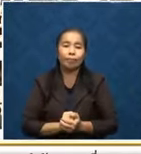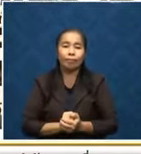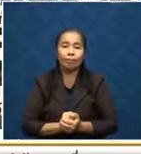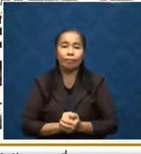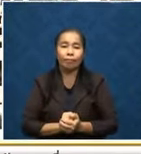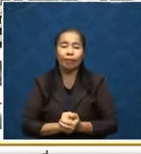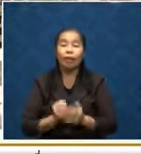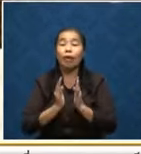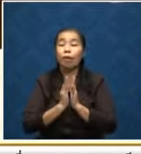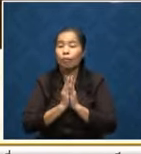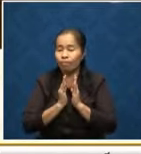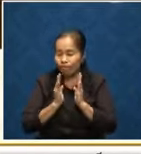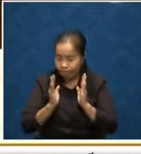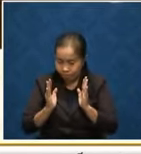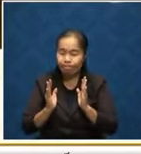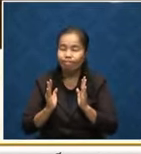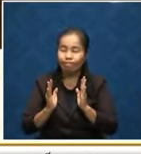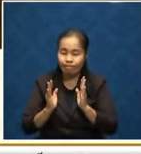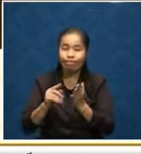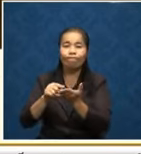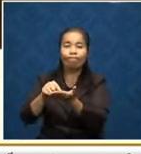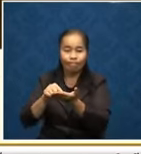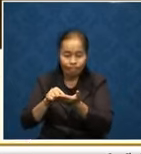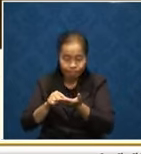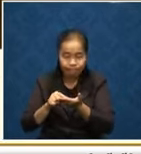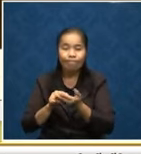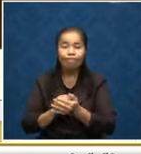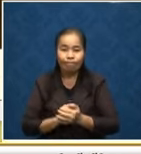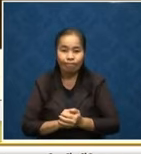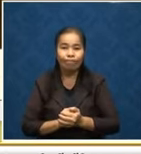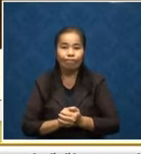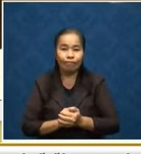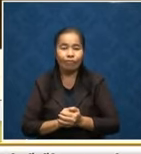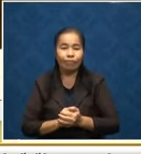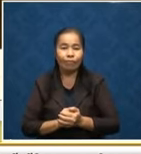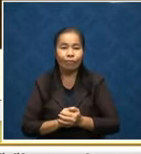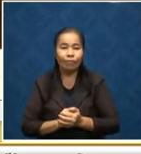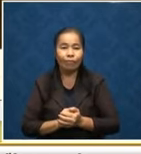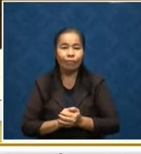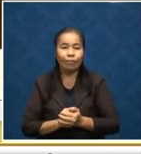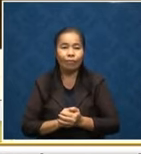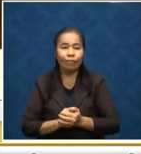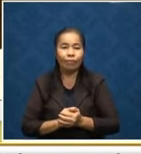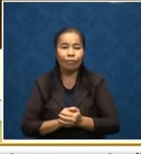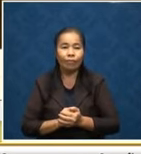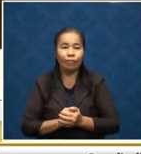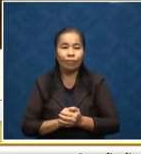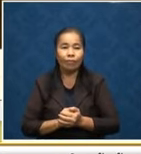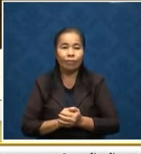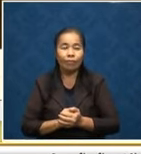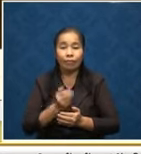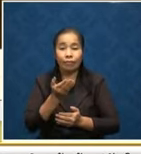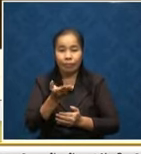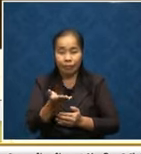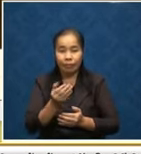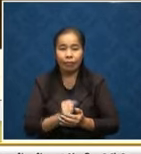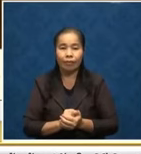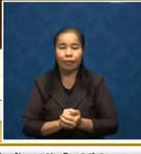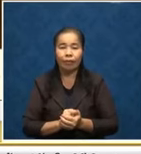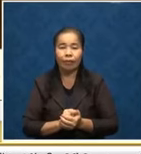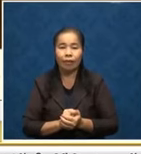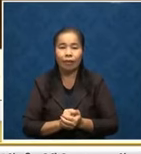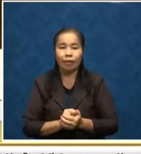ครับขอบคุณคุณจุรินทร์ปราเล่มากครับต่อไปขอเชิญท่าน คุณชัยชนะเดชเดโชและ